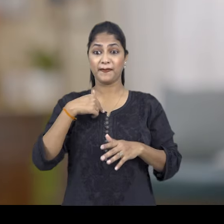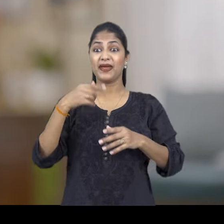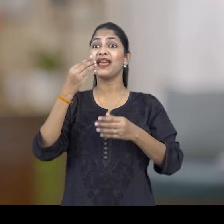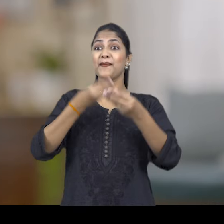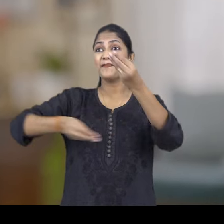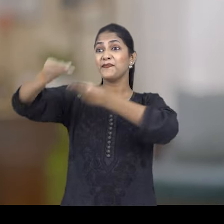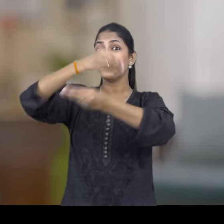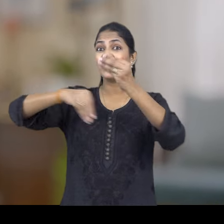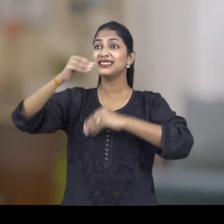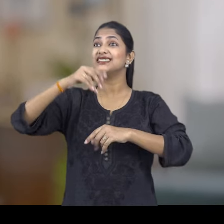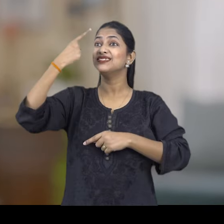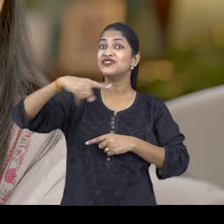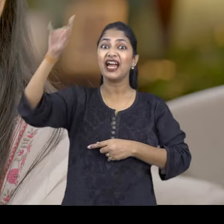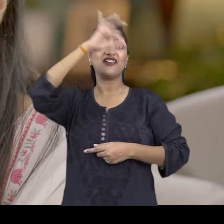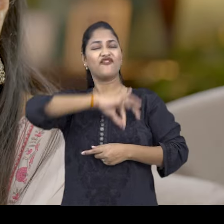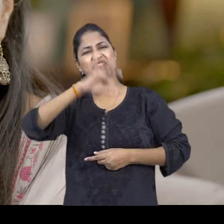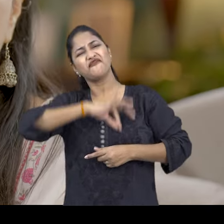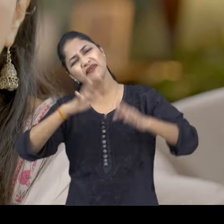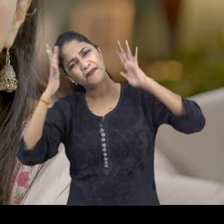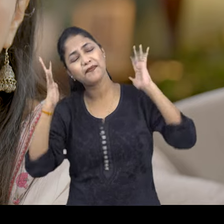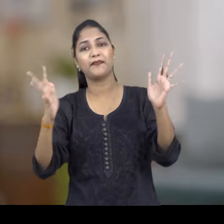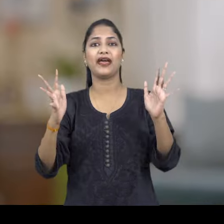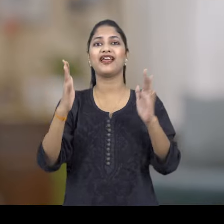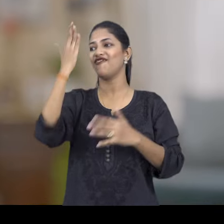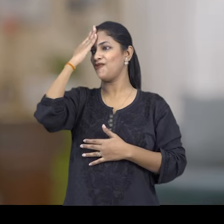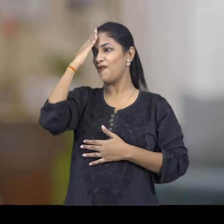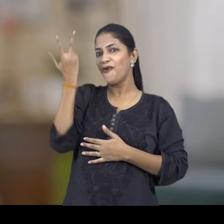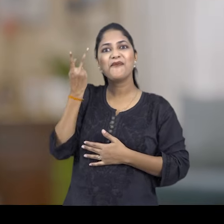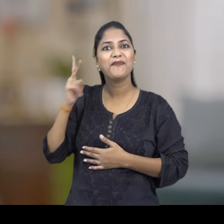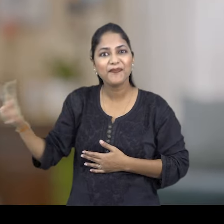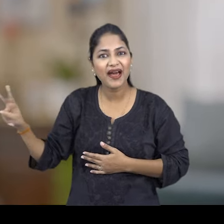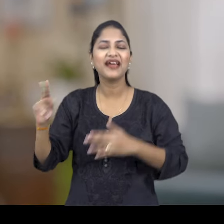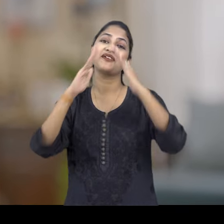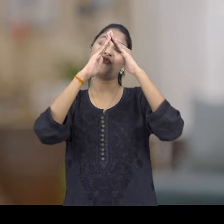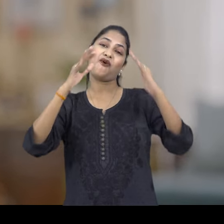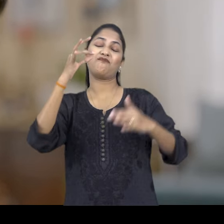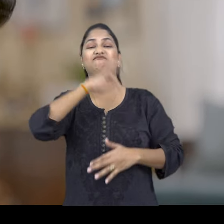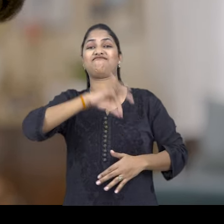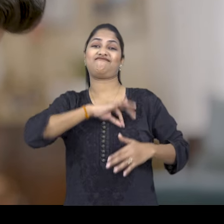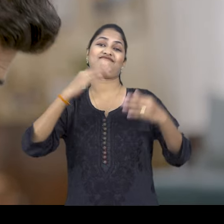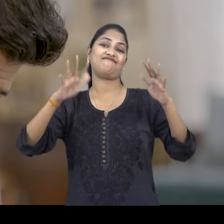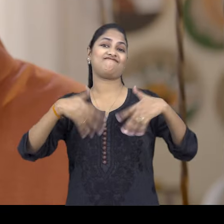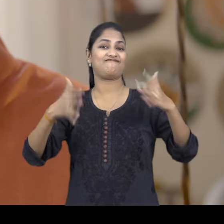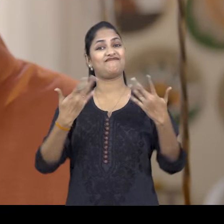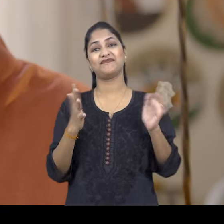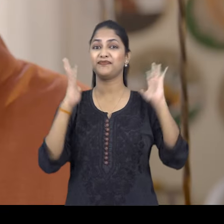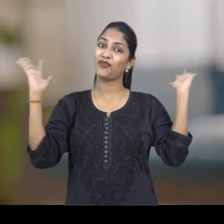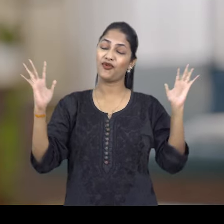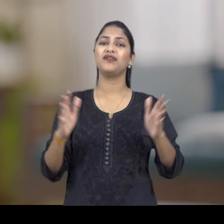मेरे कुछ बड़े सौदे सही बड़ जाने की दे रही है तब लाब ही लाब होगा फिर लोन भी उतार दूँगा और घर में अच्छे पैसे भी आ जाएंगे